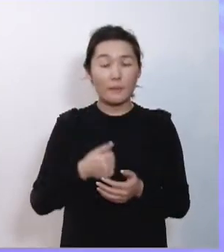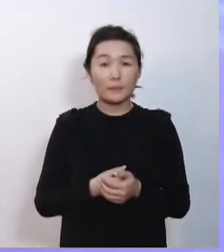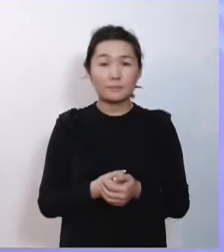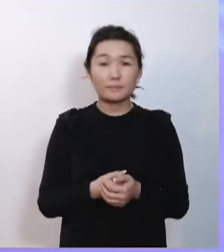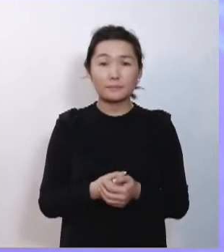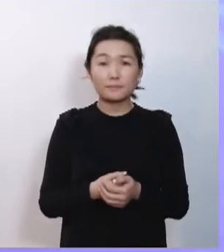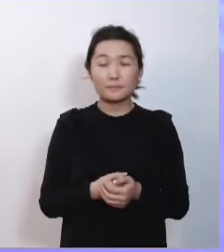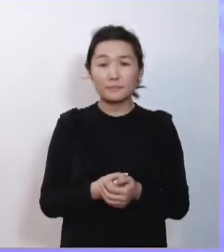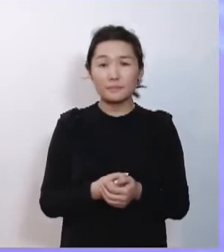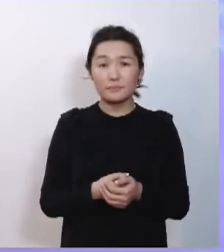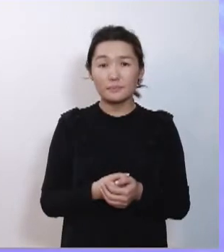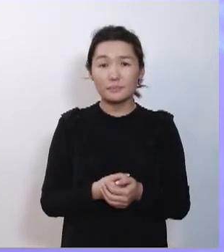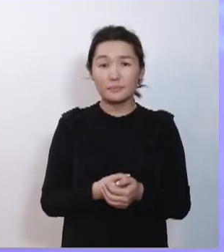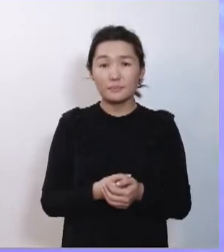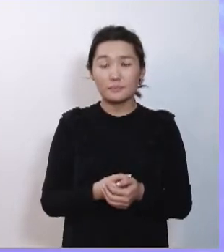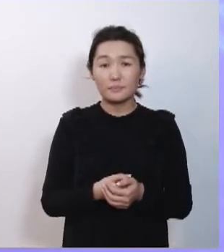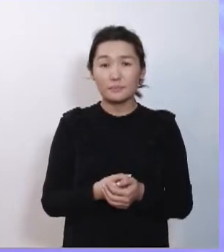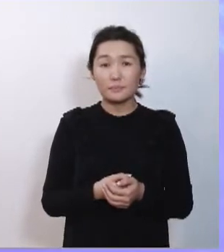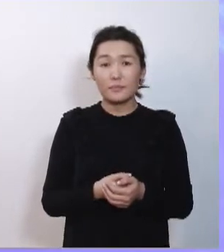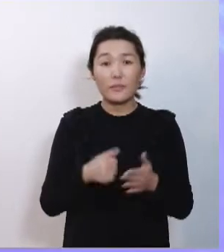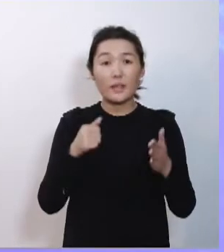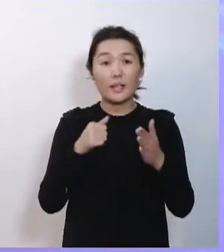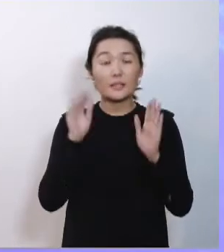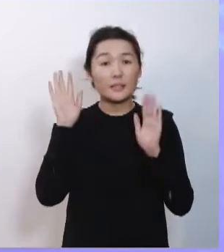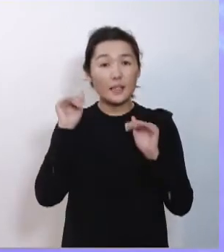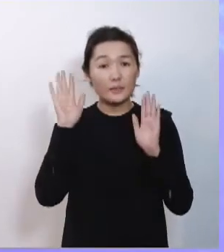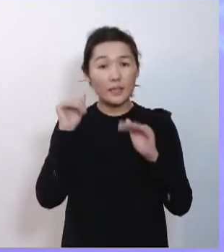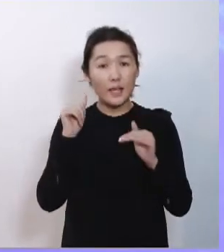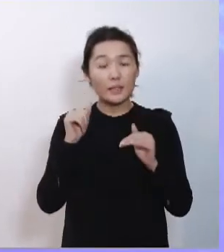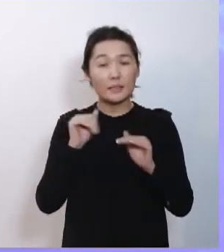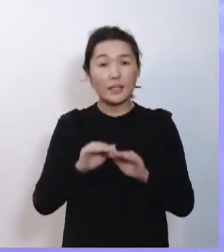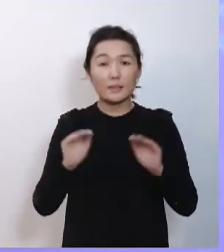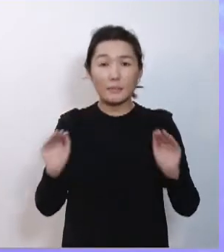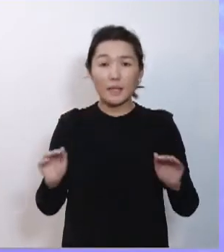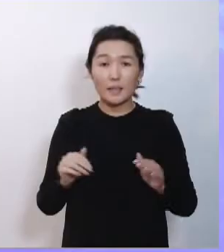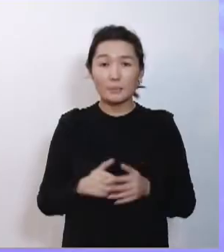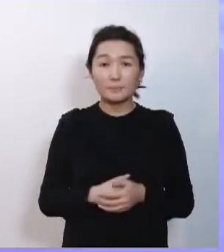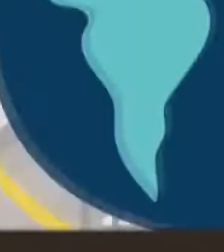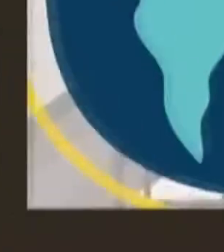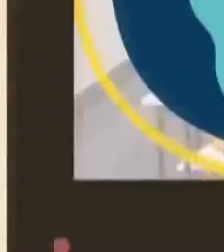До свидания, ребята!